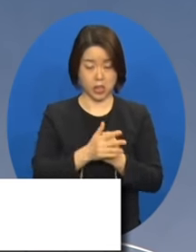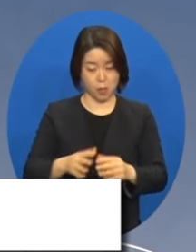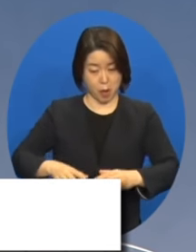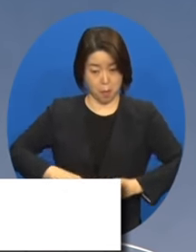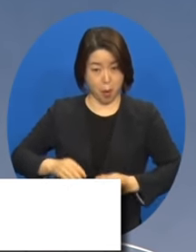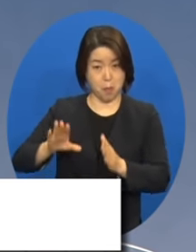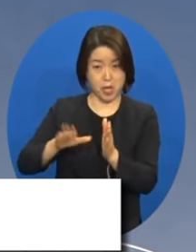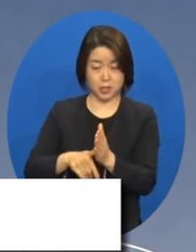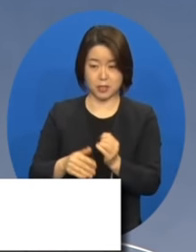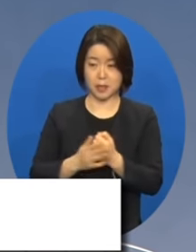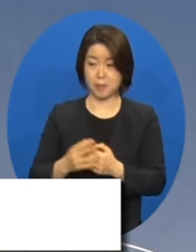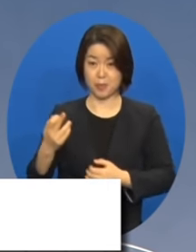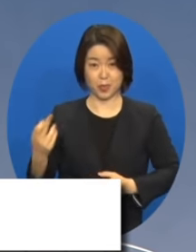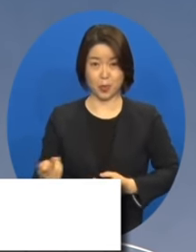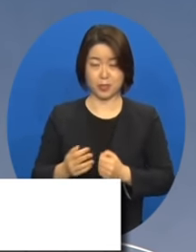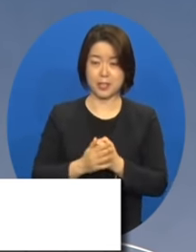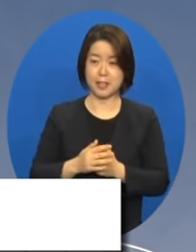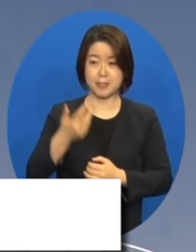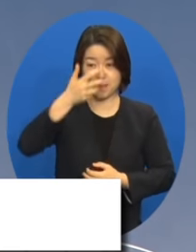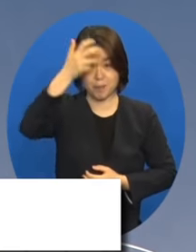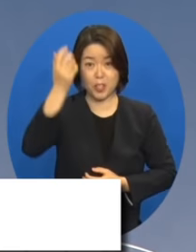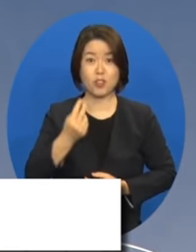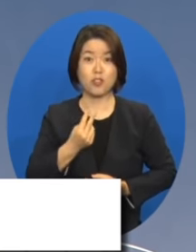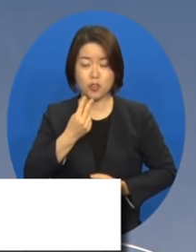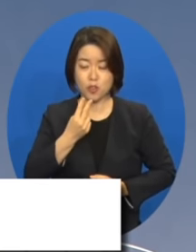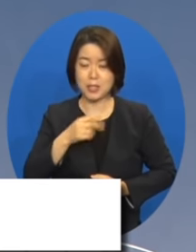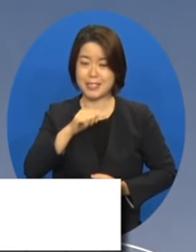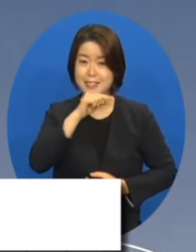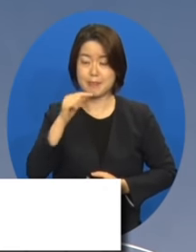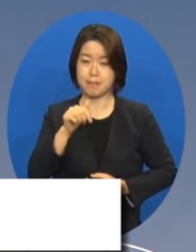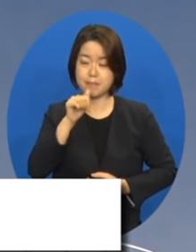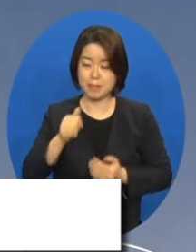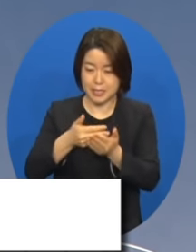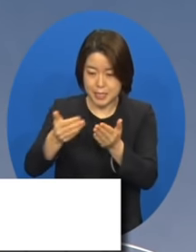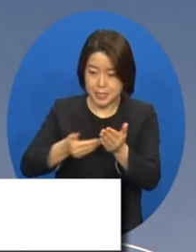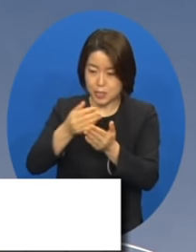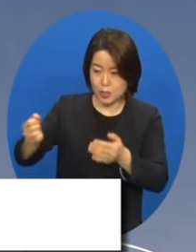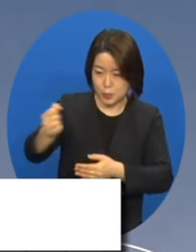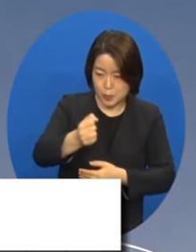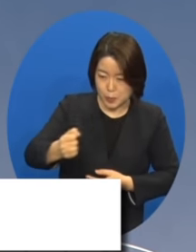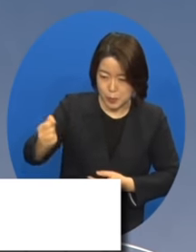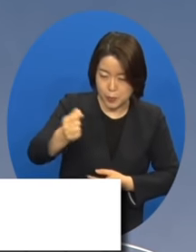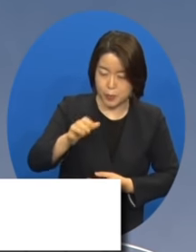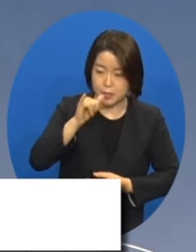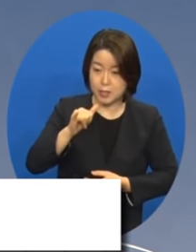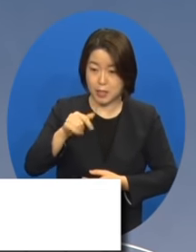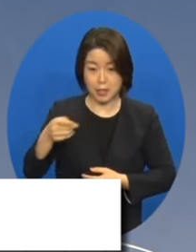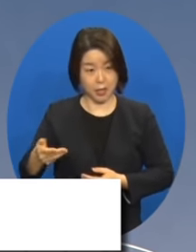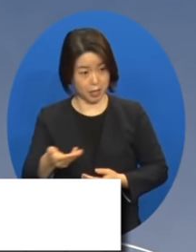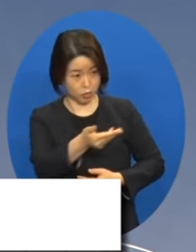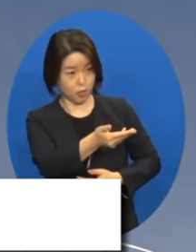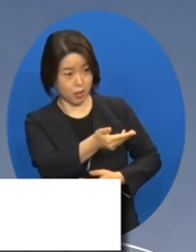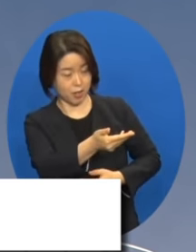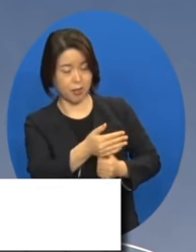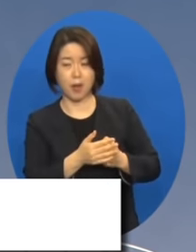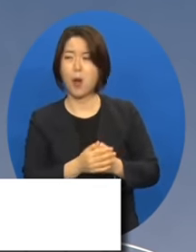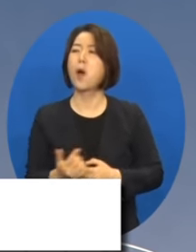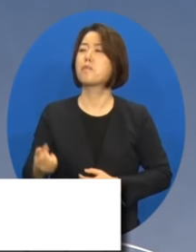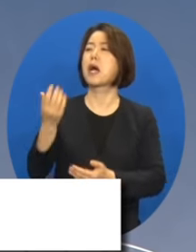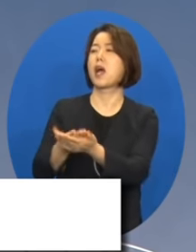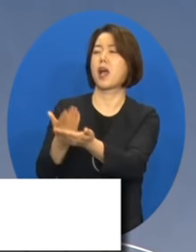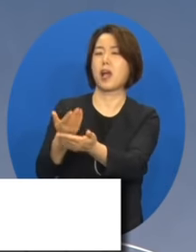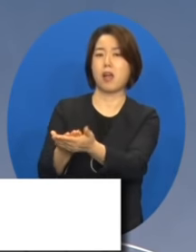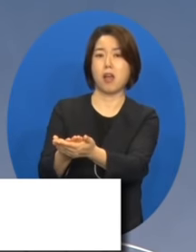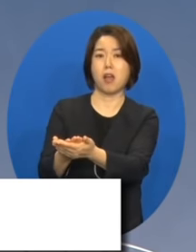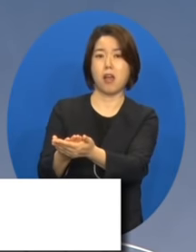동생 야곱이 팥죽을 끓이는 데 그야 무비 팥죽 한 거를 줄까 어그 당장 쪼